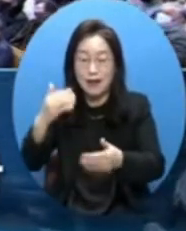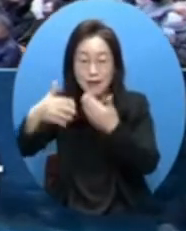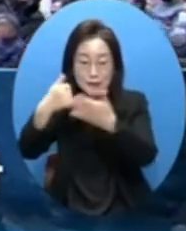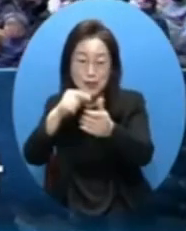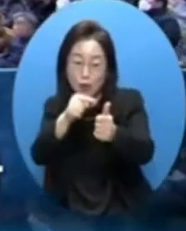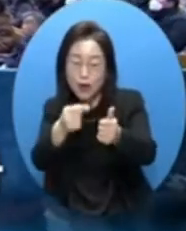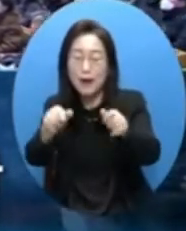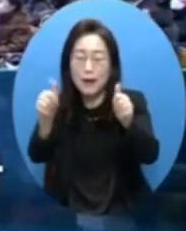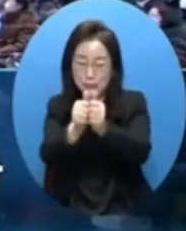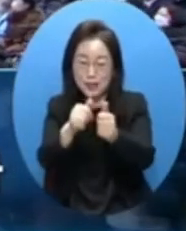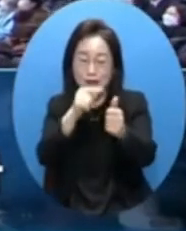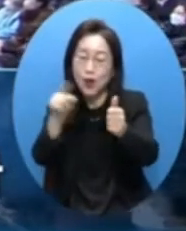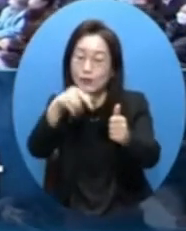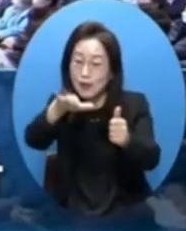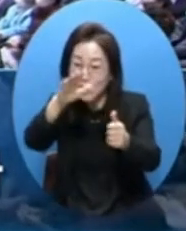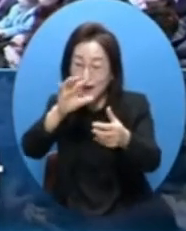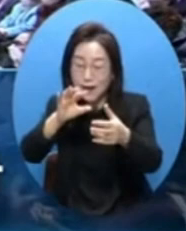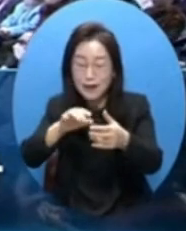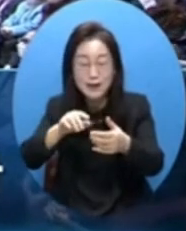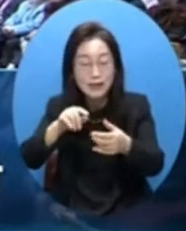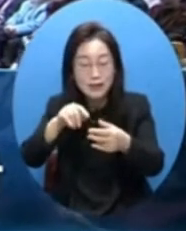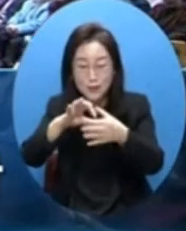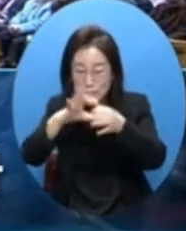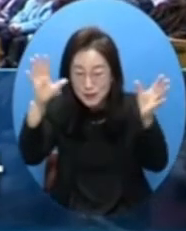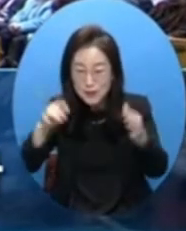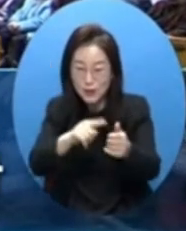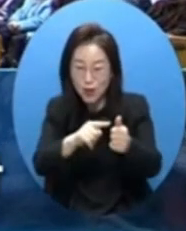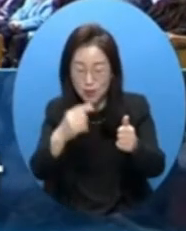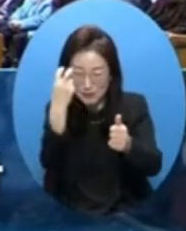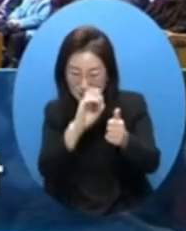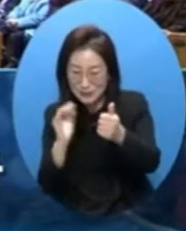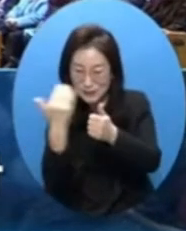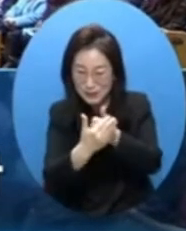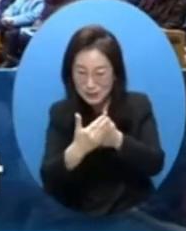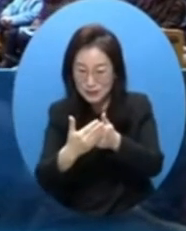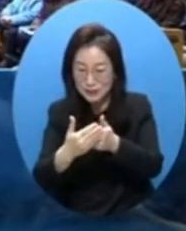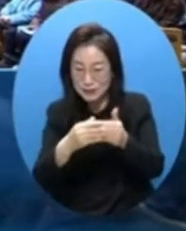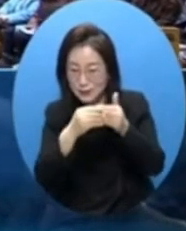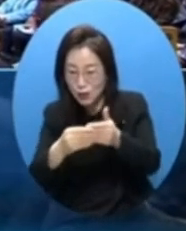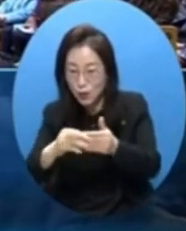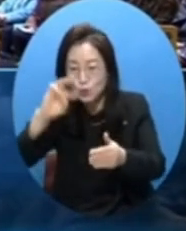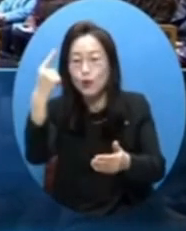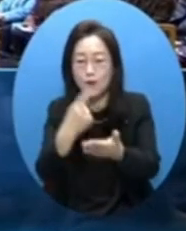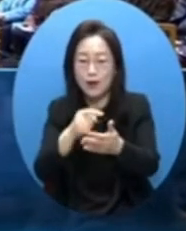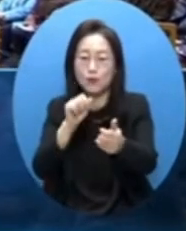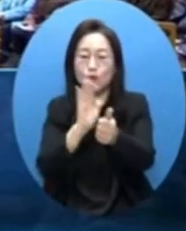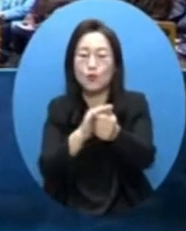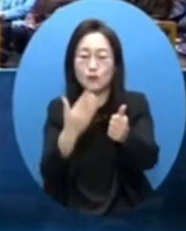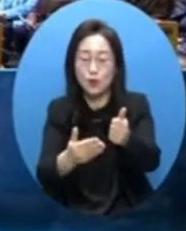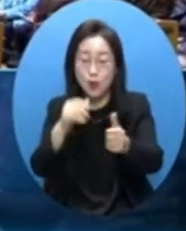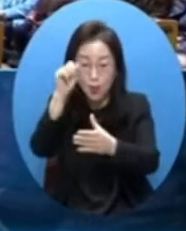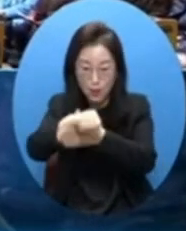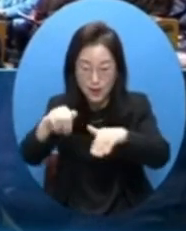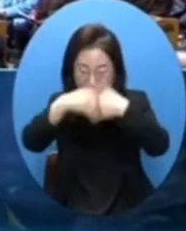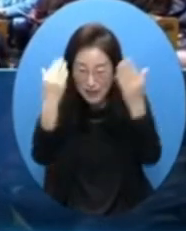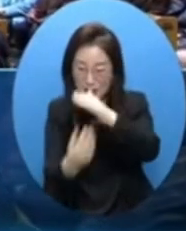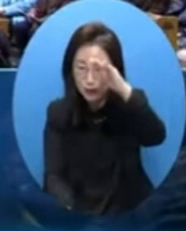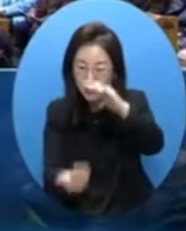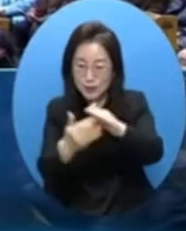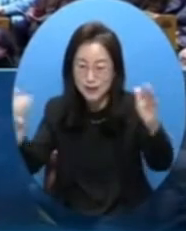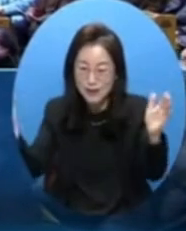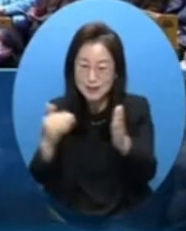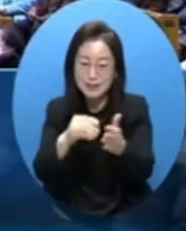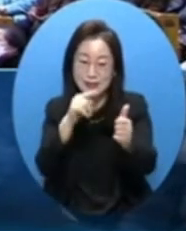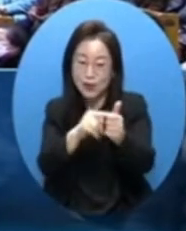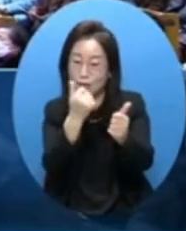있어 내가 어디로 가든지 너를 지키며 너를 이끌어 이 땅으로 돌아오게 할지라 내가 내게 허락한 것을 다 이루기까지